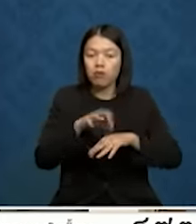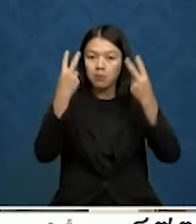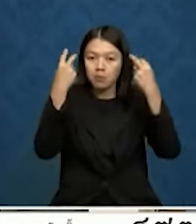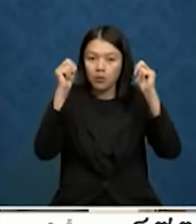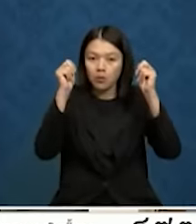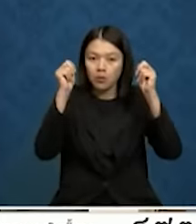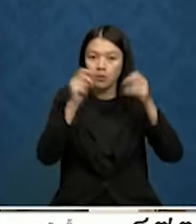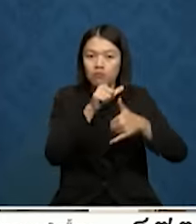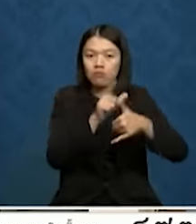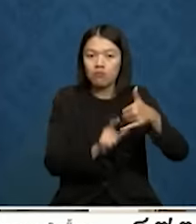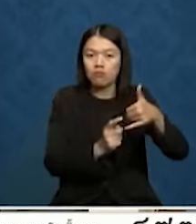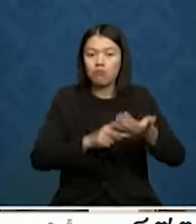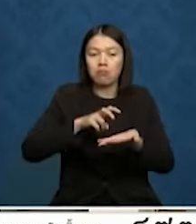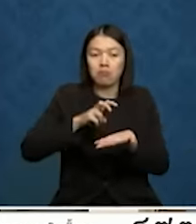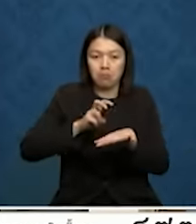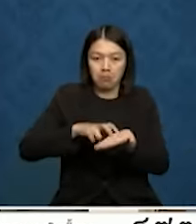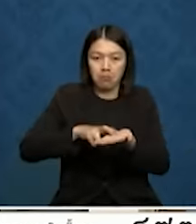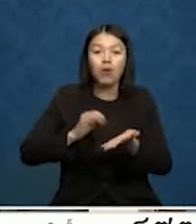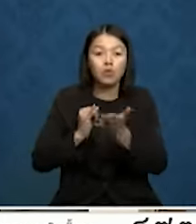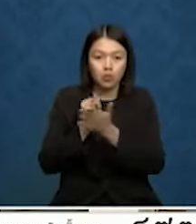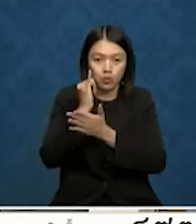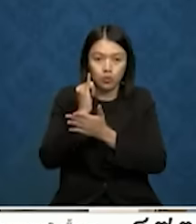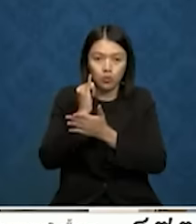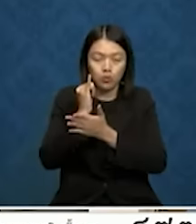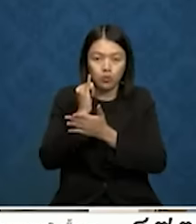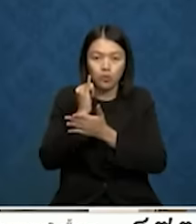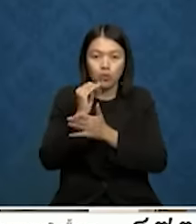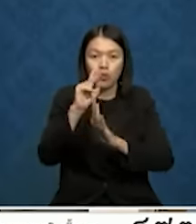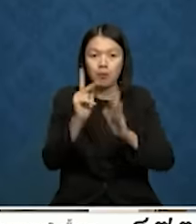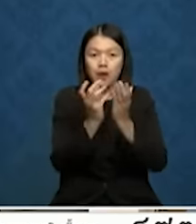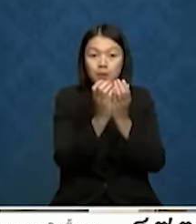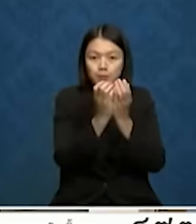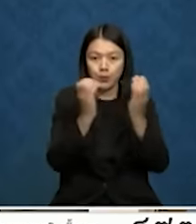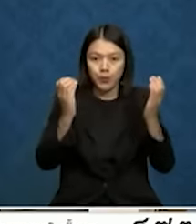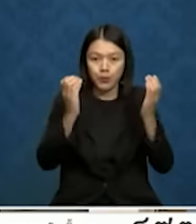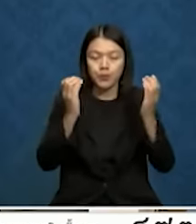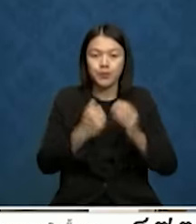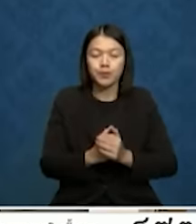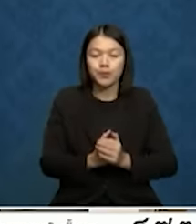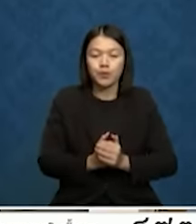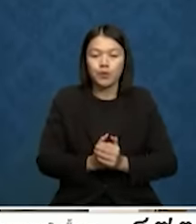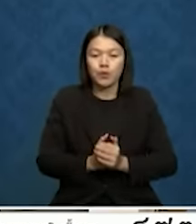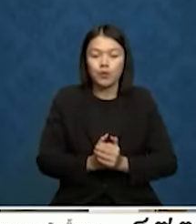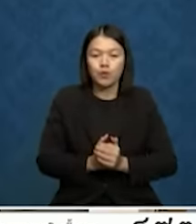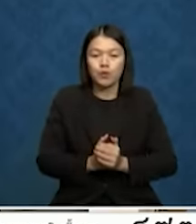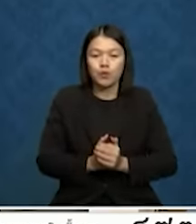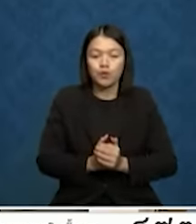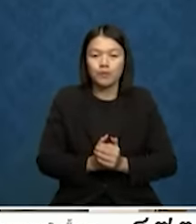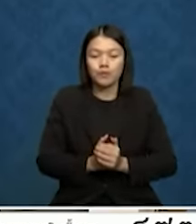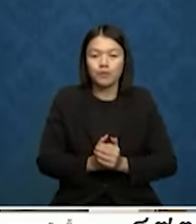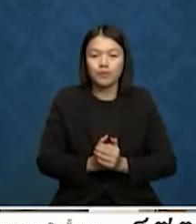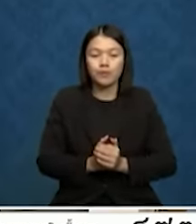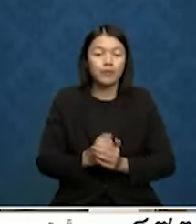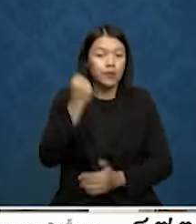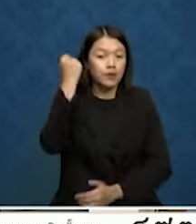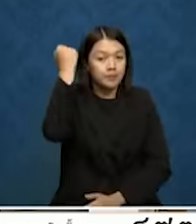มนตรีมีผู้รับรองถูกต้องนะตามรัฐธรรมนูญครับจำนวนหนึ่งท่านนะเสนอมาก็คือนาง